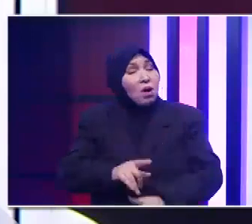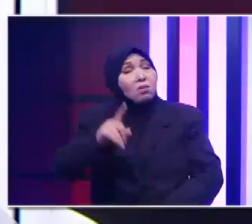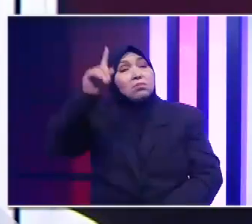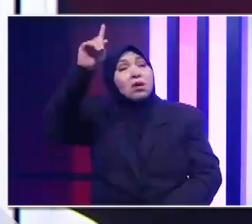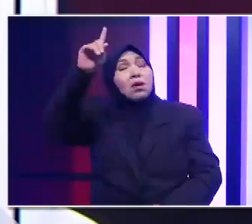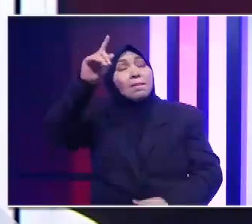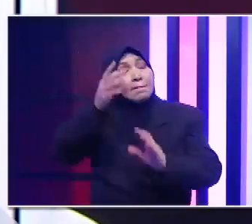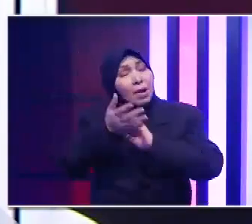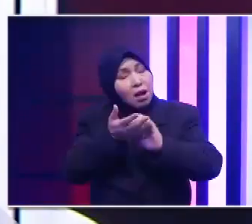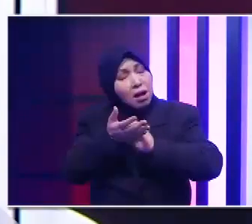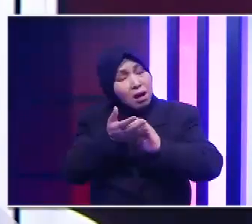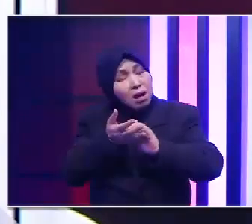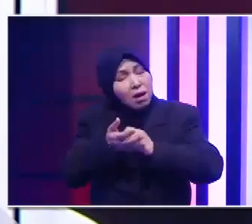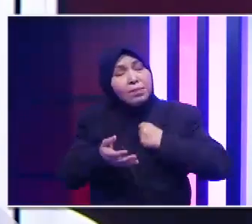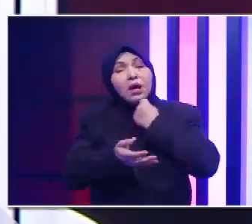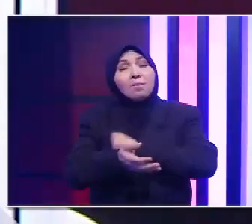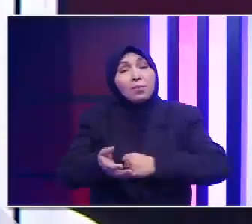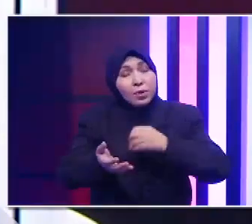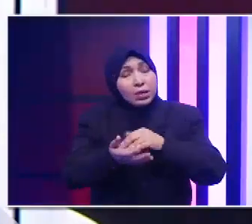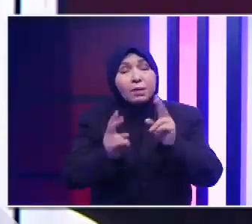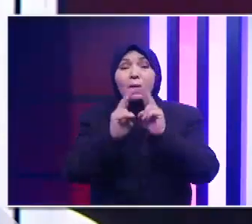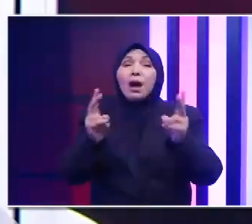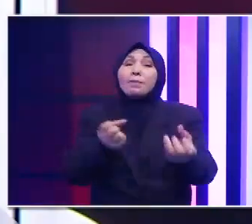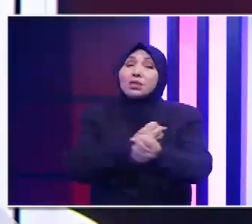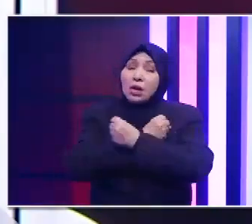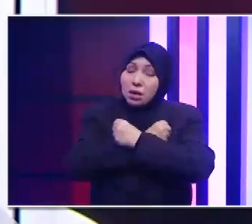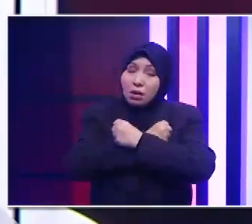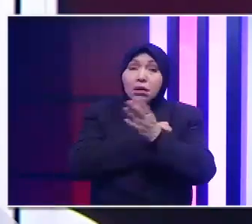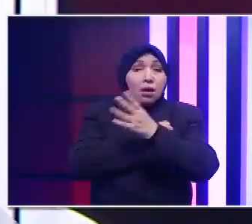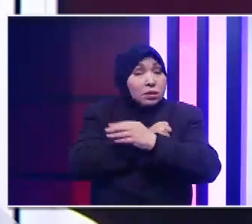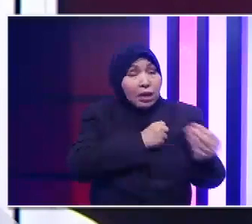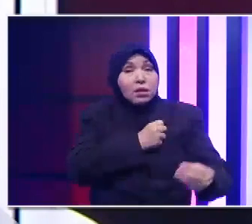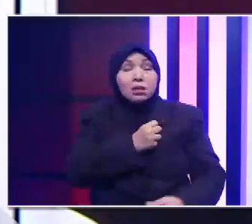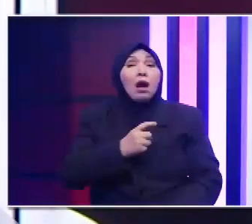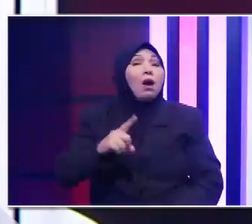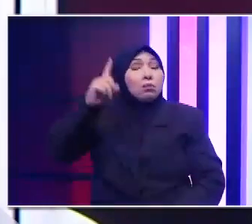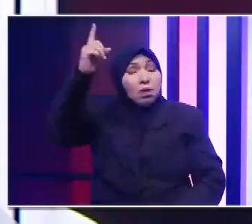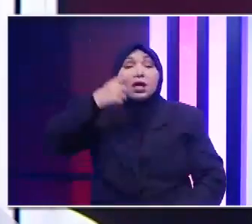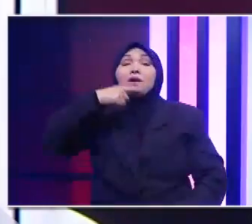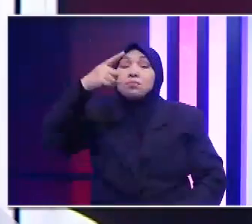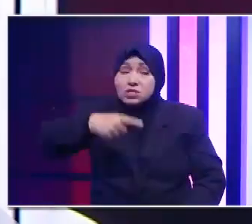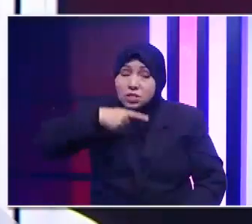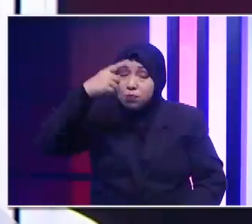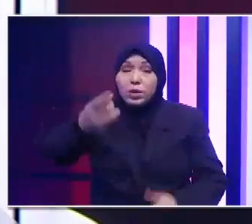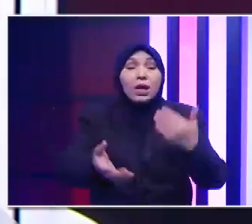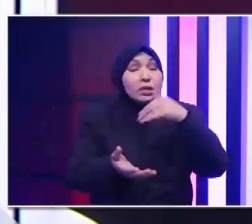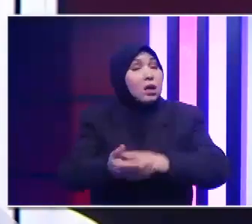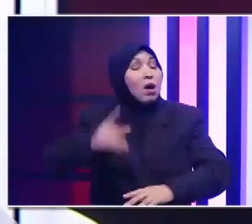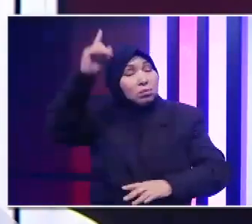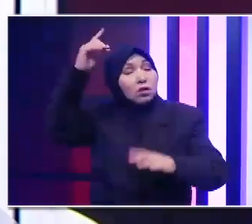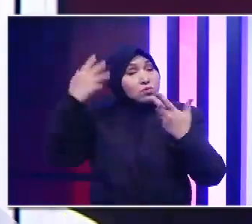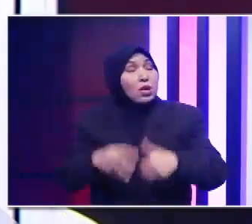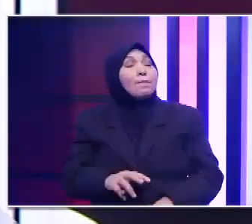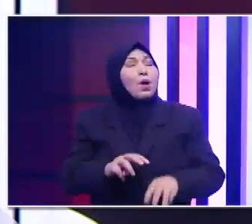maha pengampun lagi maha penyayang kemudian Allah menyebut pada parabola hulacorn Kyle maka Allah telah